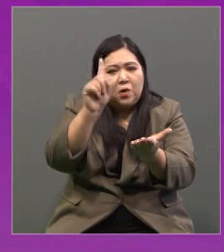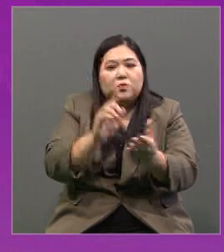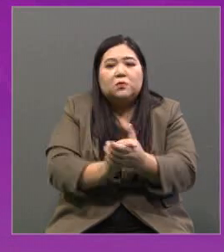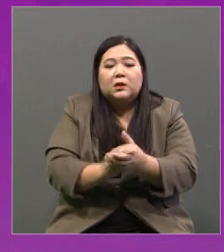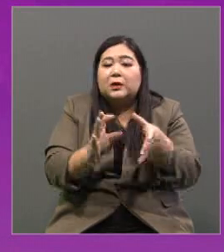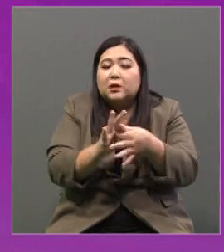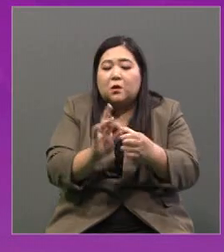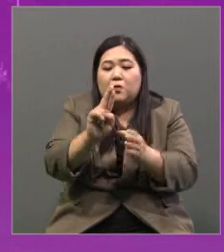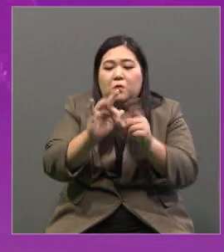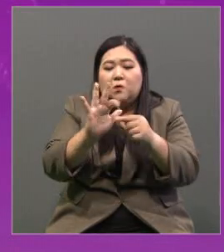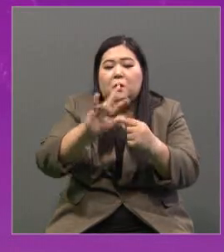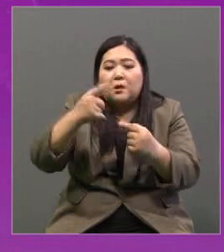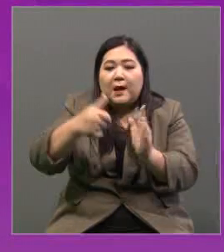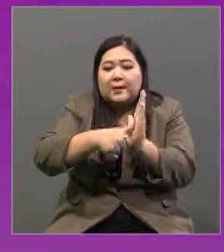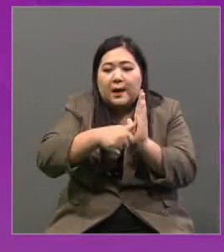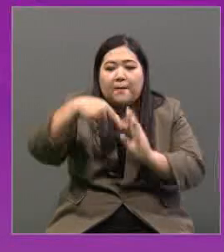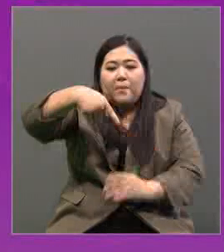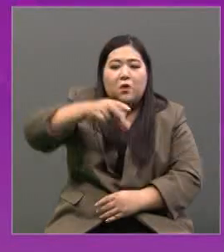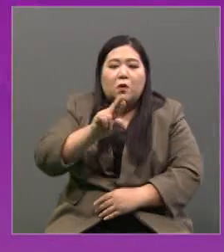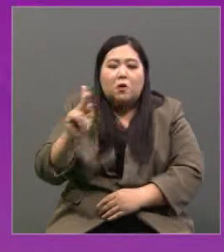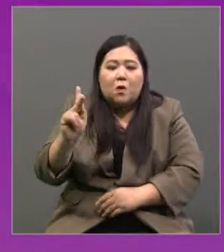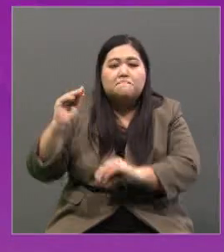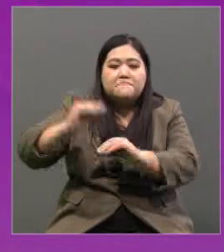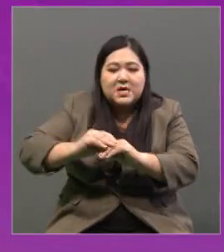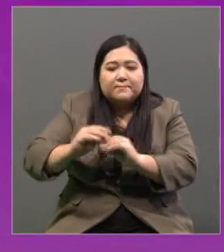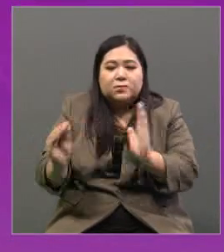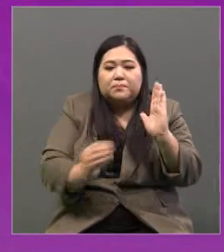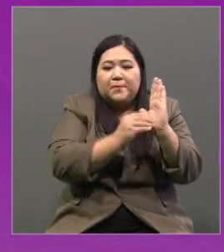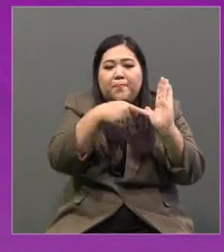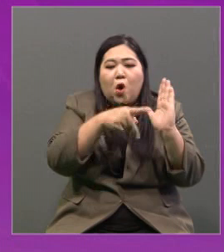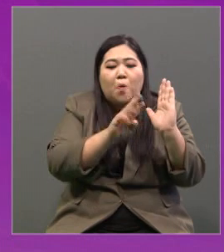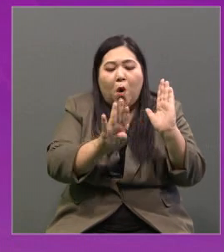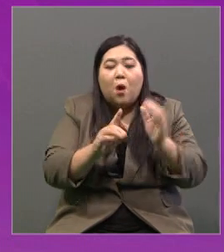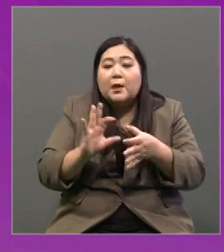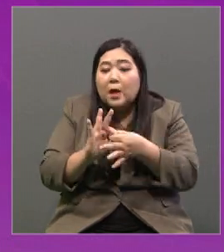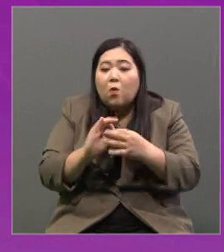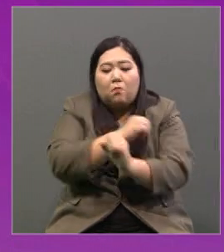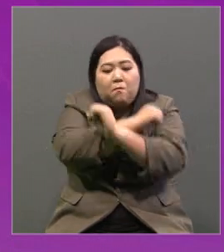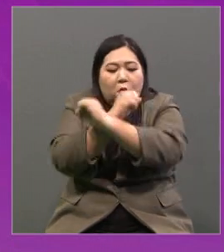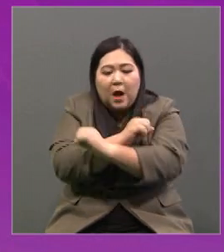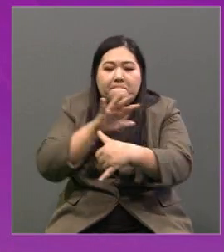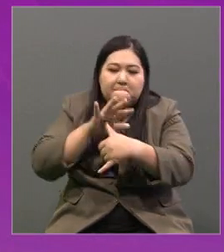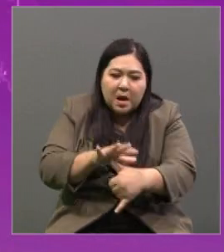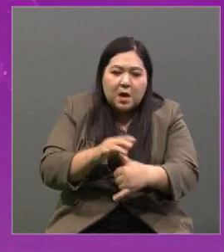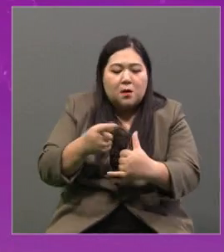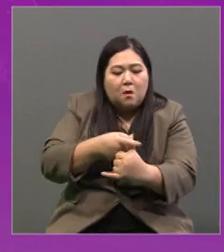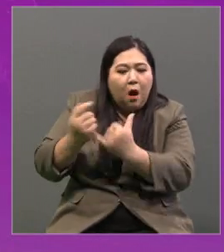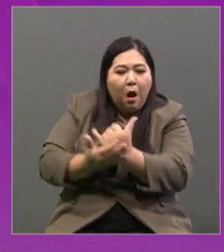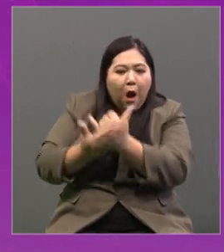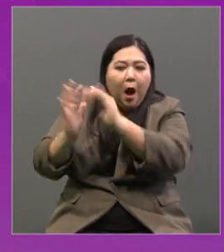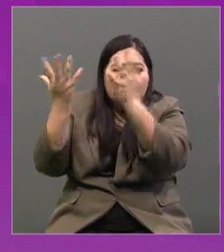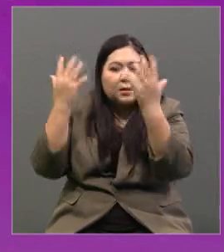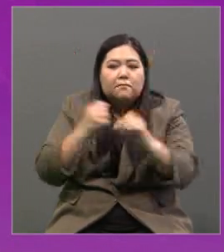ร่างแก้ไขพ.ร.ก.เพิ่มเติมของพ.ร.บ.ป้องกันและปราบปรามการทรมานและการกระทำให้บุคคลสูญห